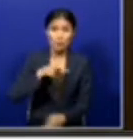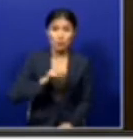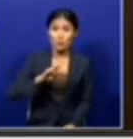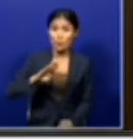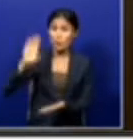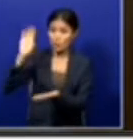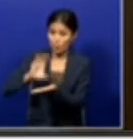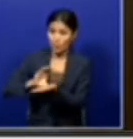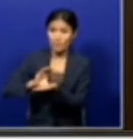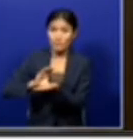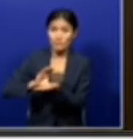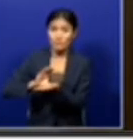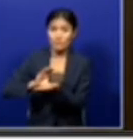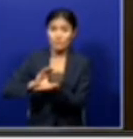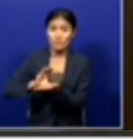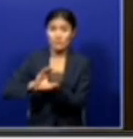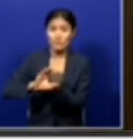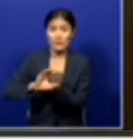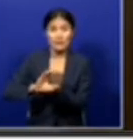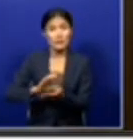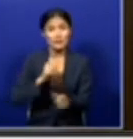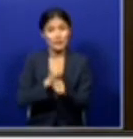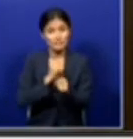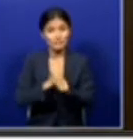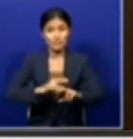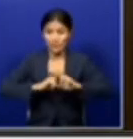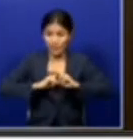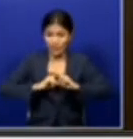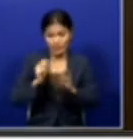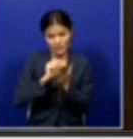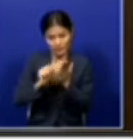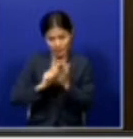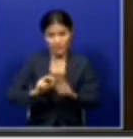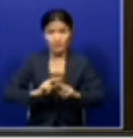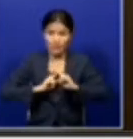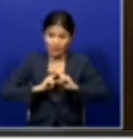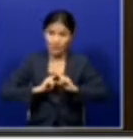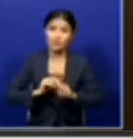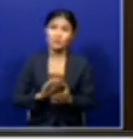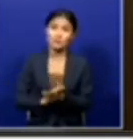งบประมาณรายจ่ายมาด้วยมือของตัวเองเขียนเองแก้เอง